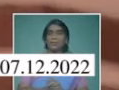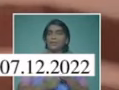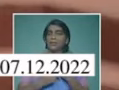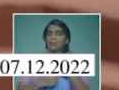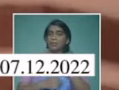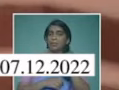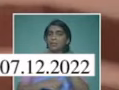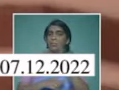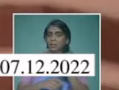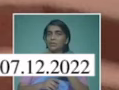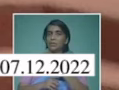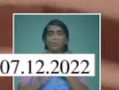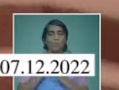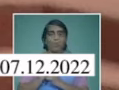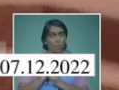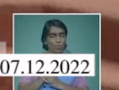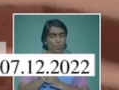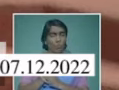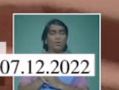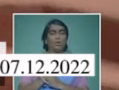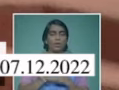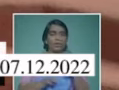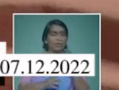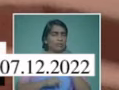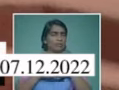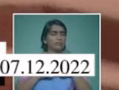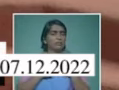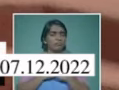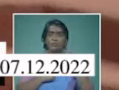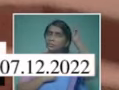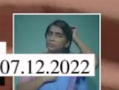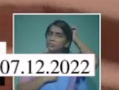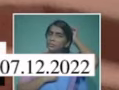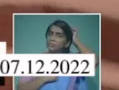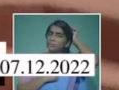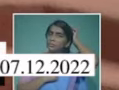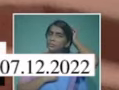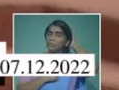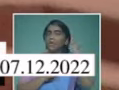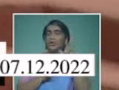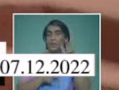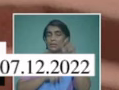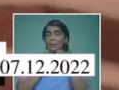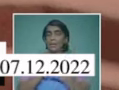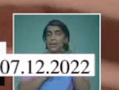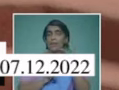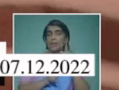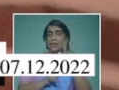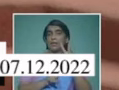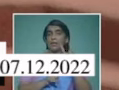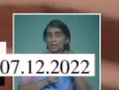ஸ்ரீமுருகன் கடற்தொழில் சங்கத்தில் 278 உறுப்பினர்கள் இருக்கணும். அந்த 278 உறுப்பினர்களில்